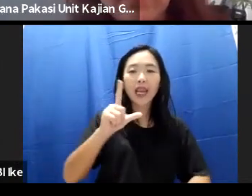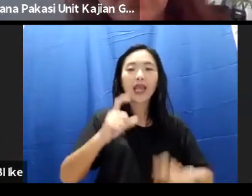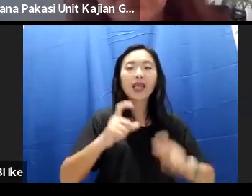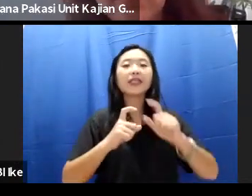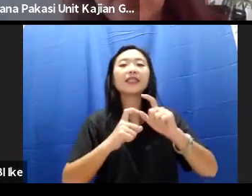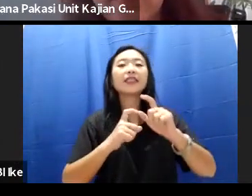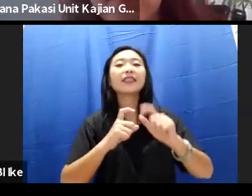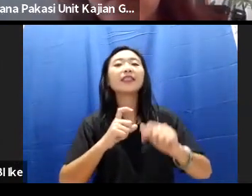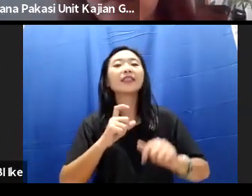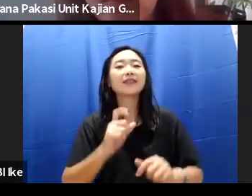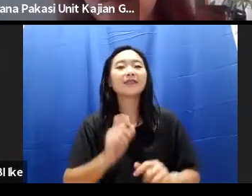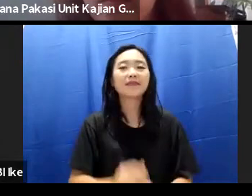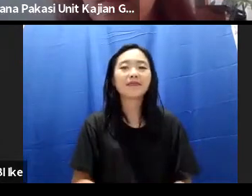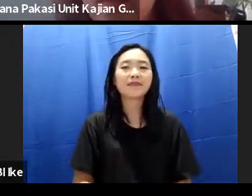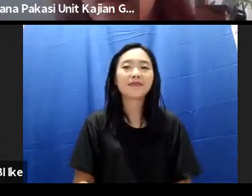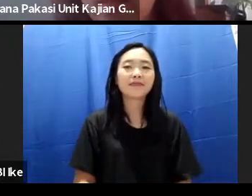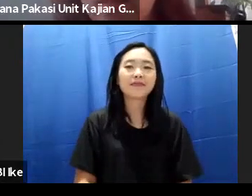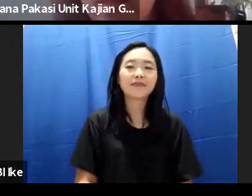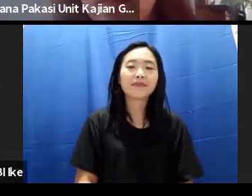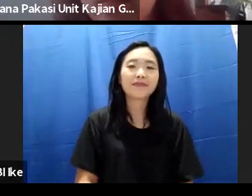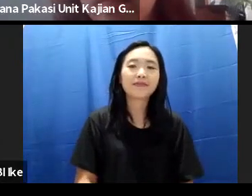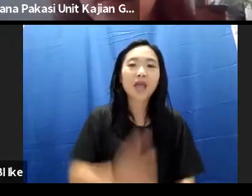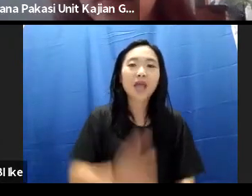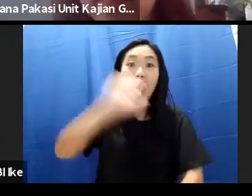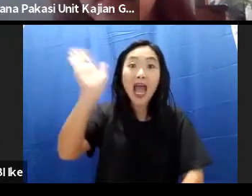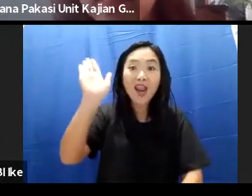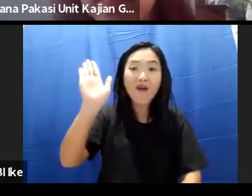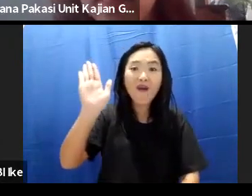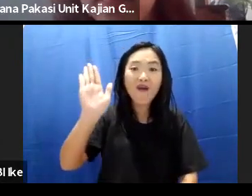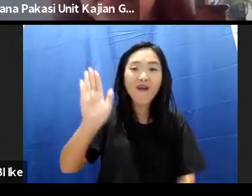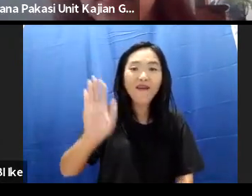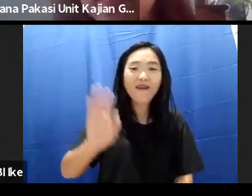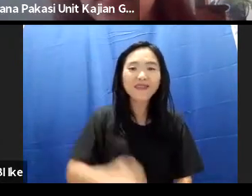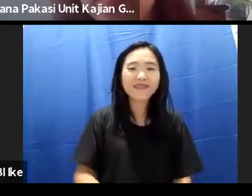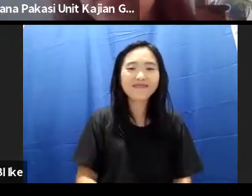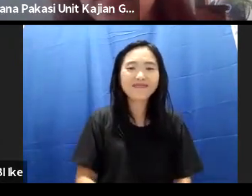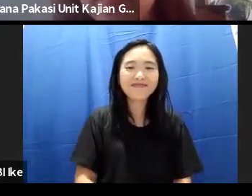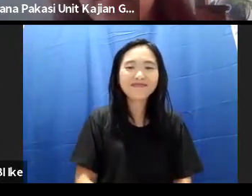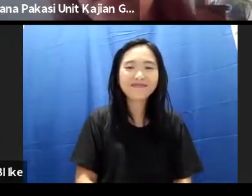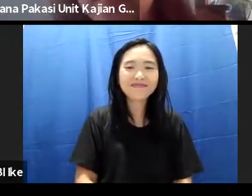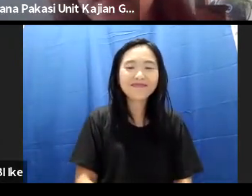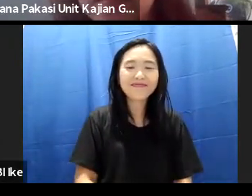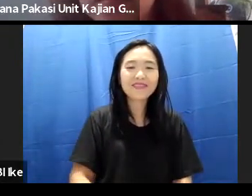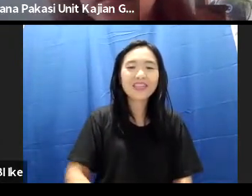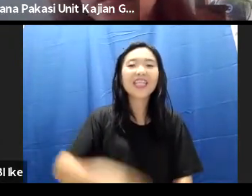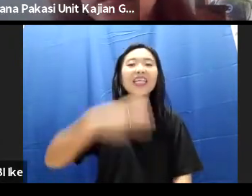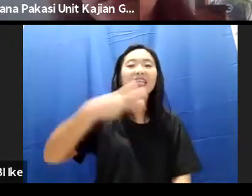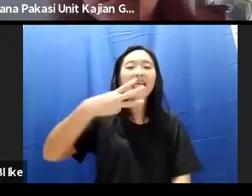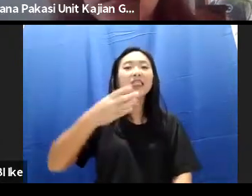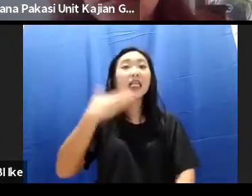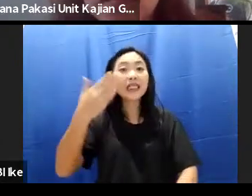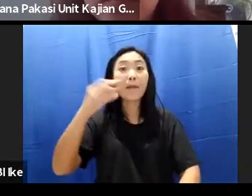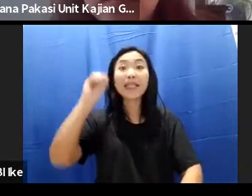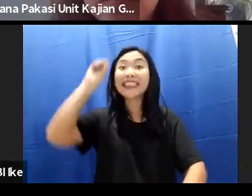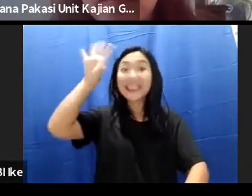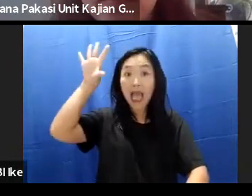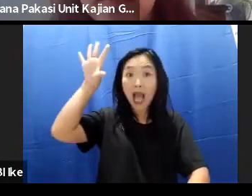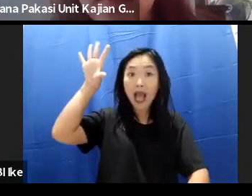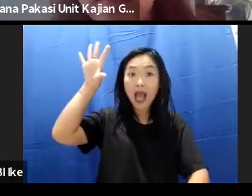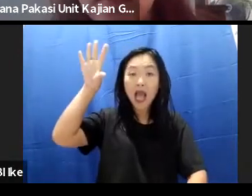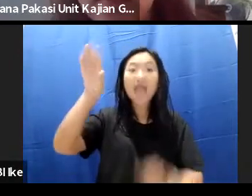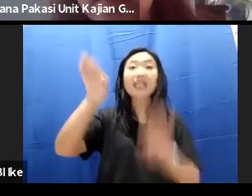Els. Halo. Halo Kak. Selamat ya. Siang ya Kak di sana ya. Iya,